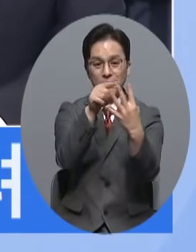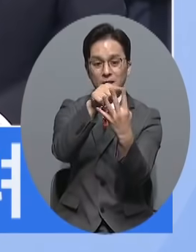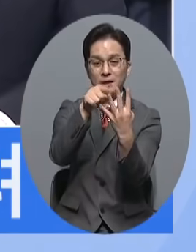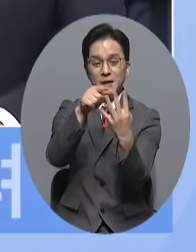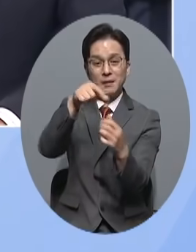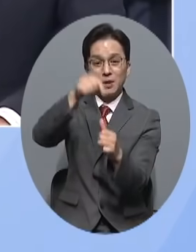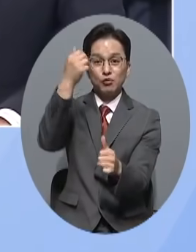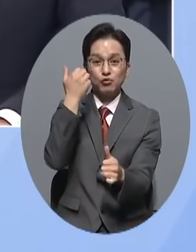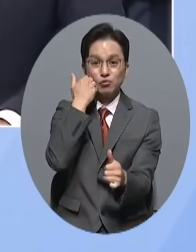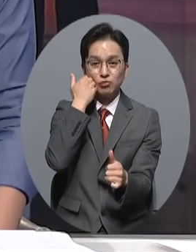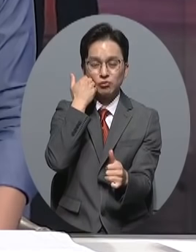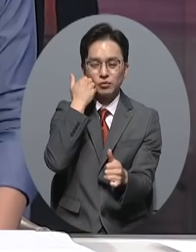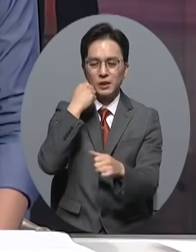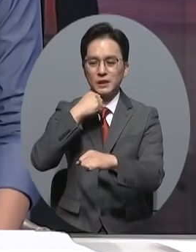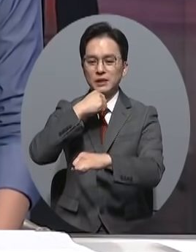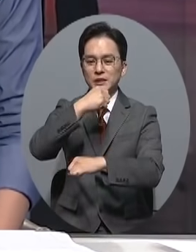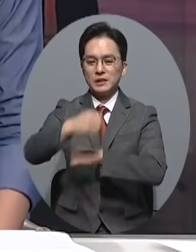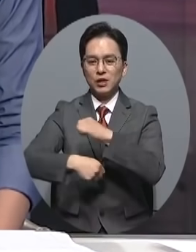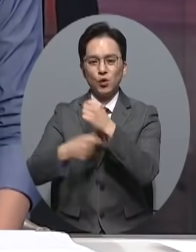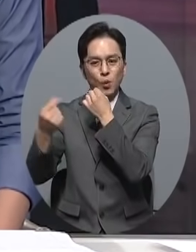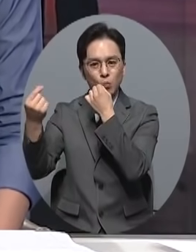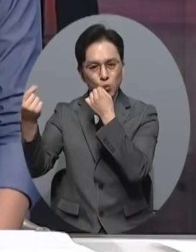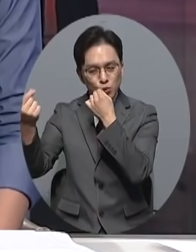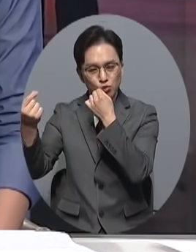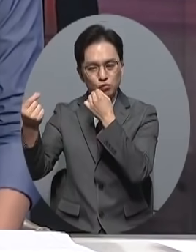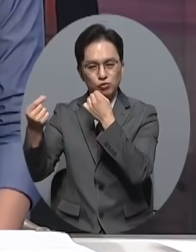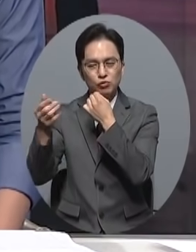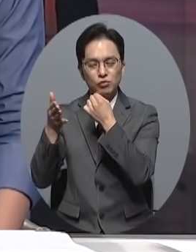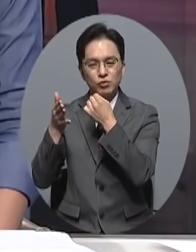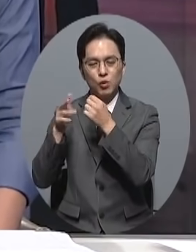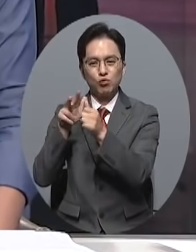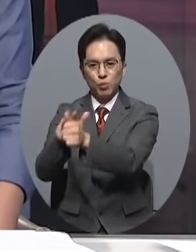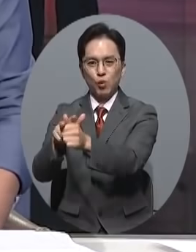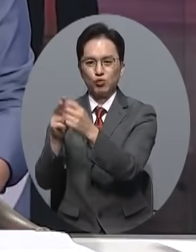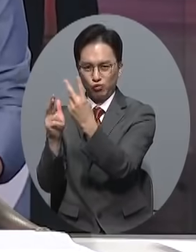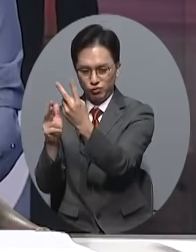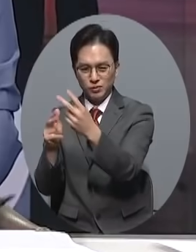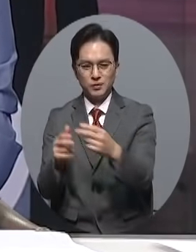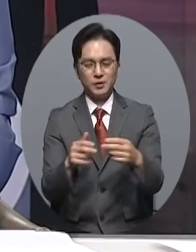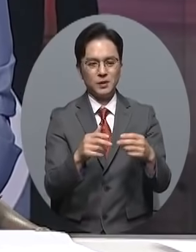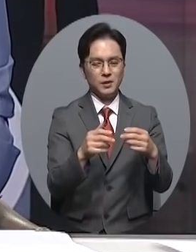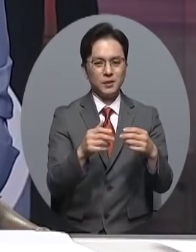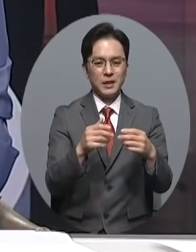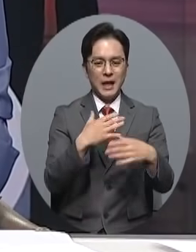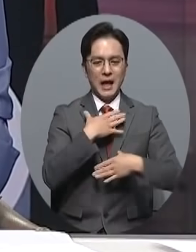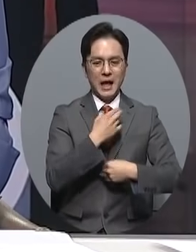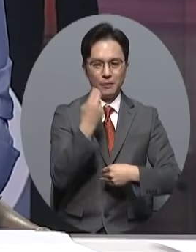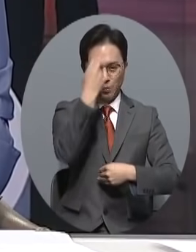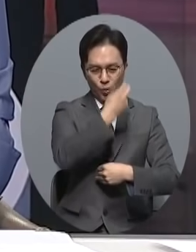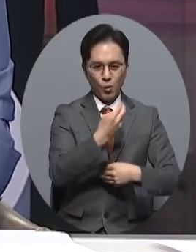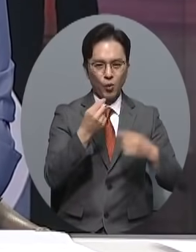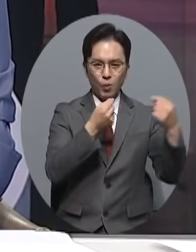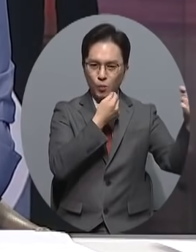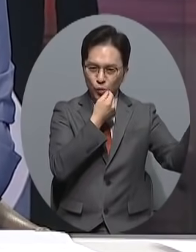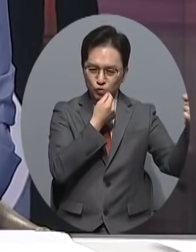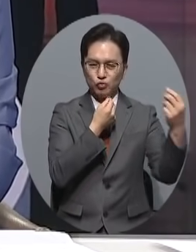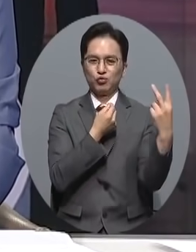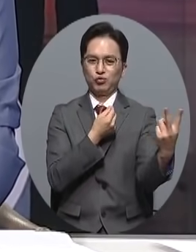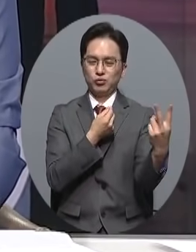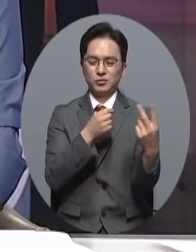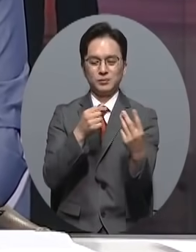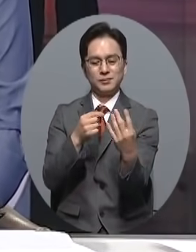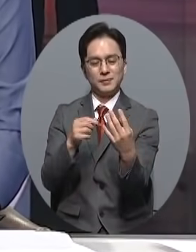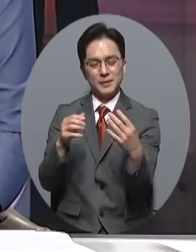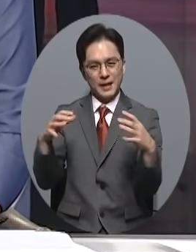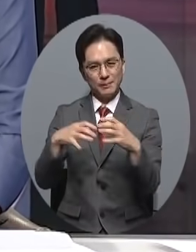어려운 질문 하나 갑자기 좀 드려도 네. 될까요? 네. 4강이라 그러면 이제 4명으로 네. 줄어드는 거 아닙니까? 예. 네. 이제 1, 2,